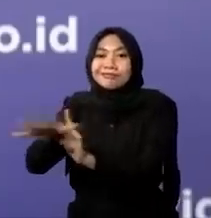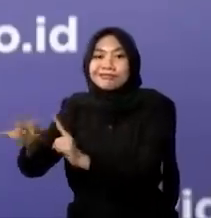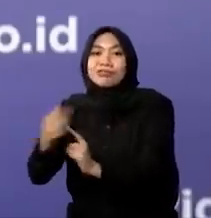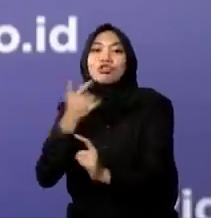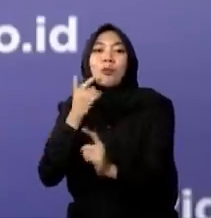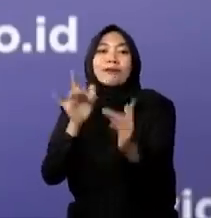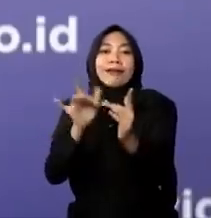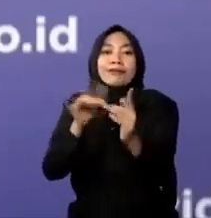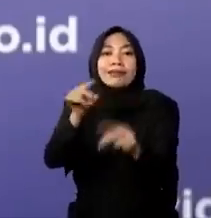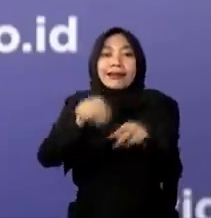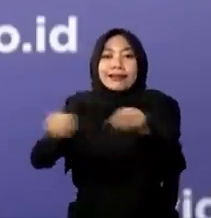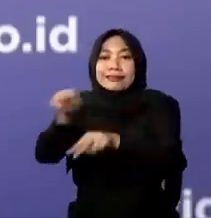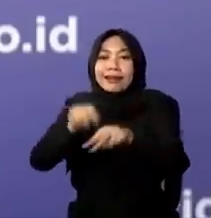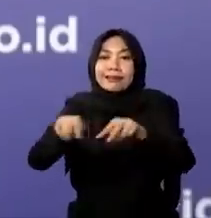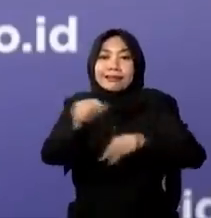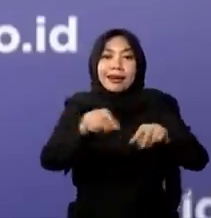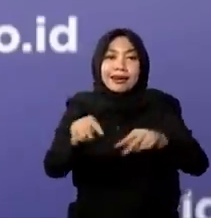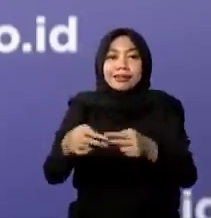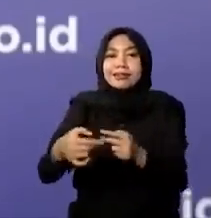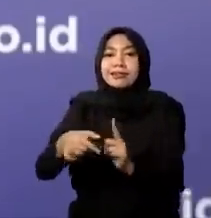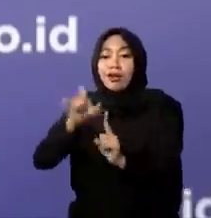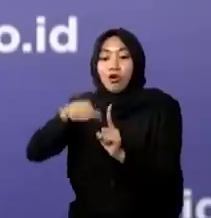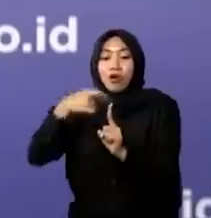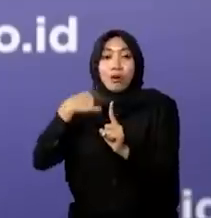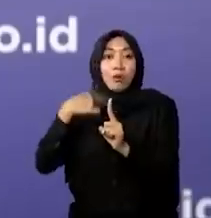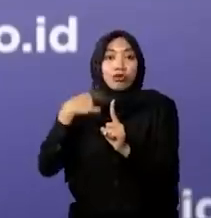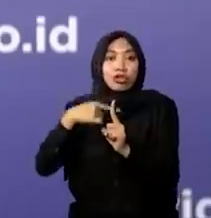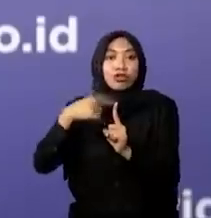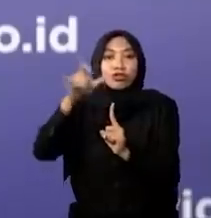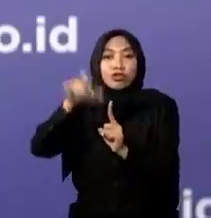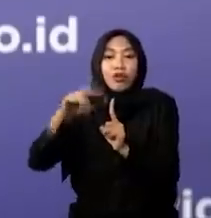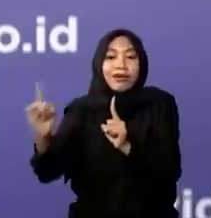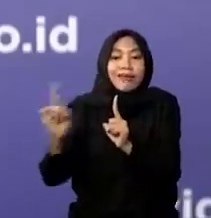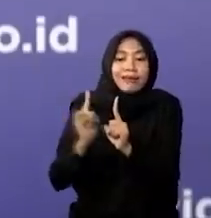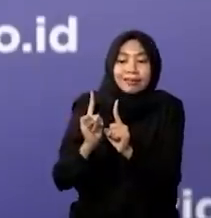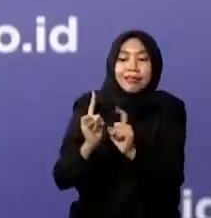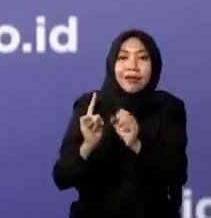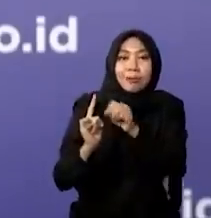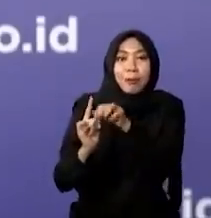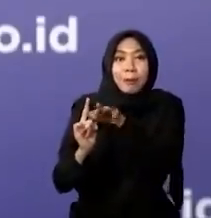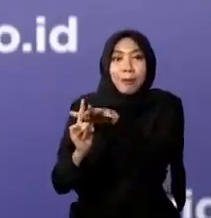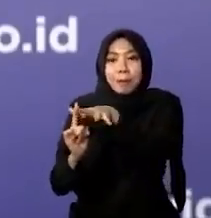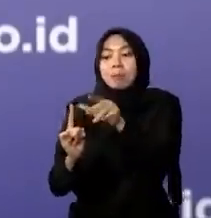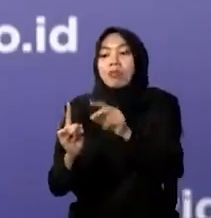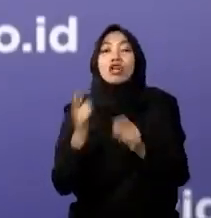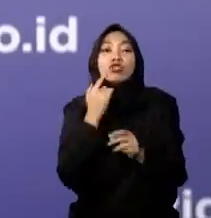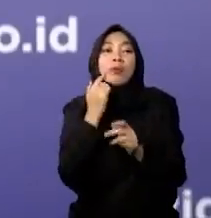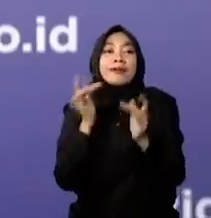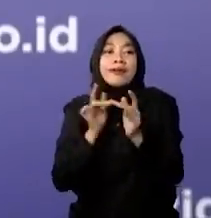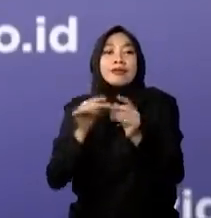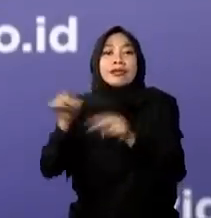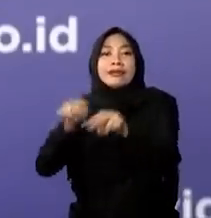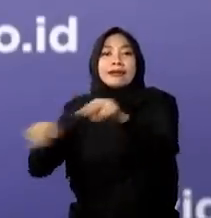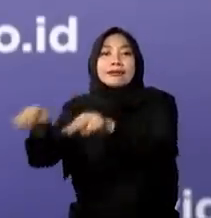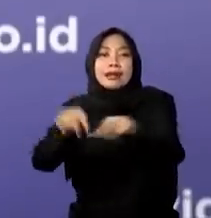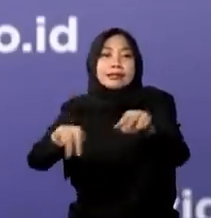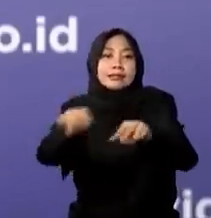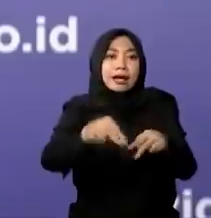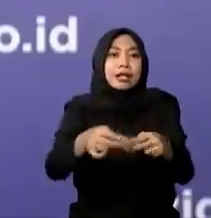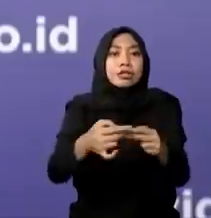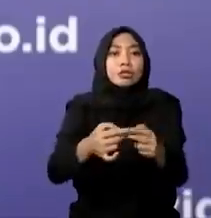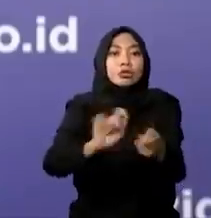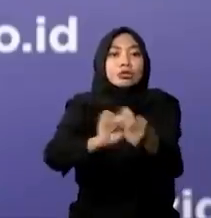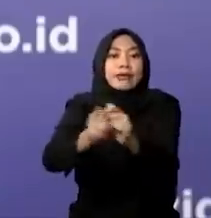riwayat kontak dekat pasien konfirmasi positif yang kita rawat dan kemudian dilakukan